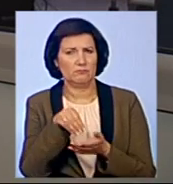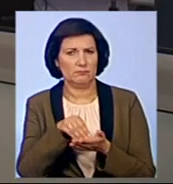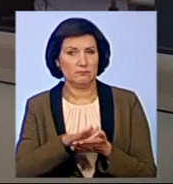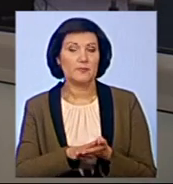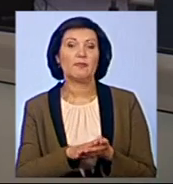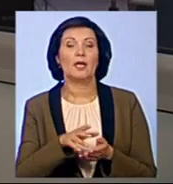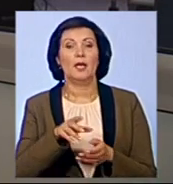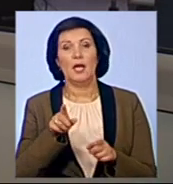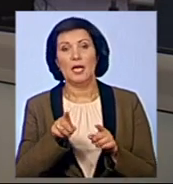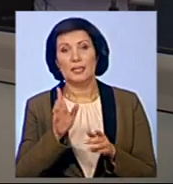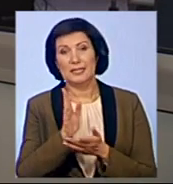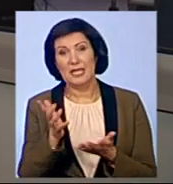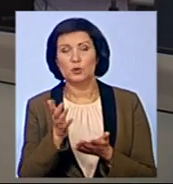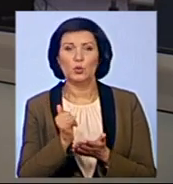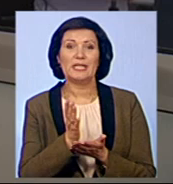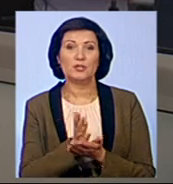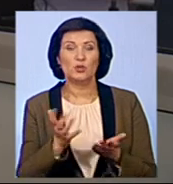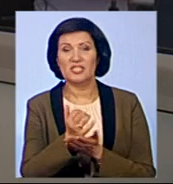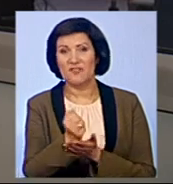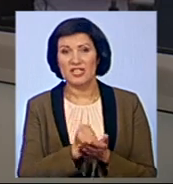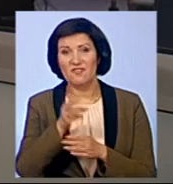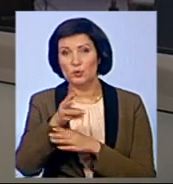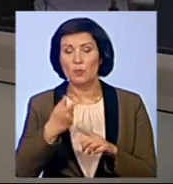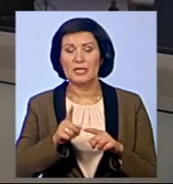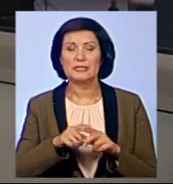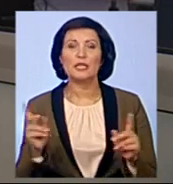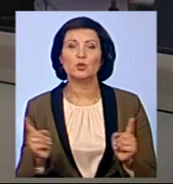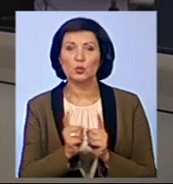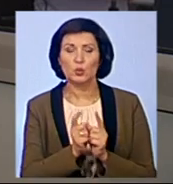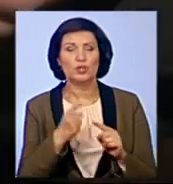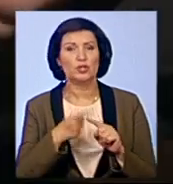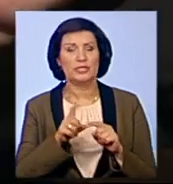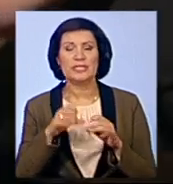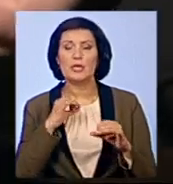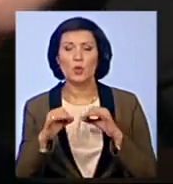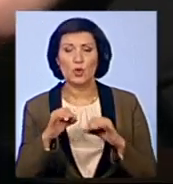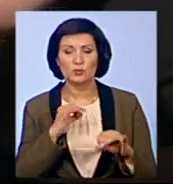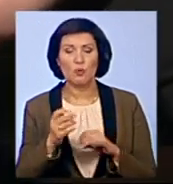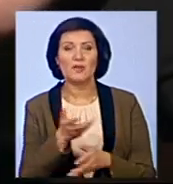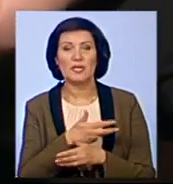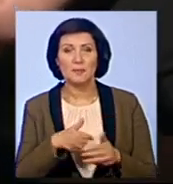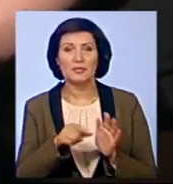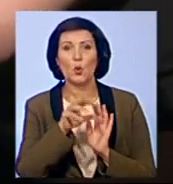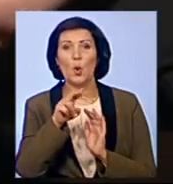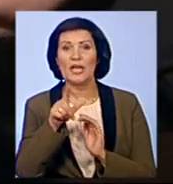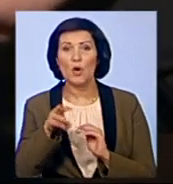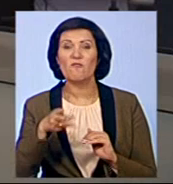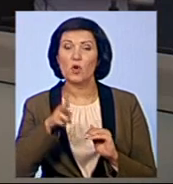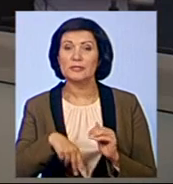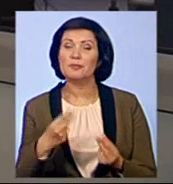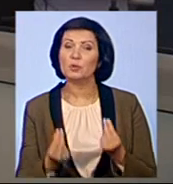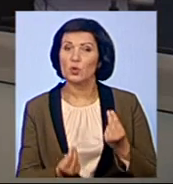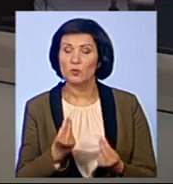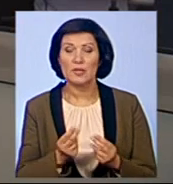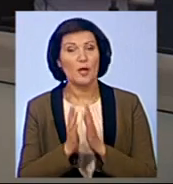відеокамеру. Десь у них існує зараз в архіві зйомка цієї зустрічі, цієї розмови. І ми з Олегом у кінці